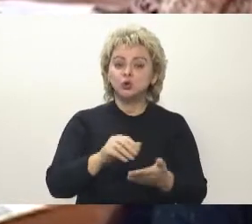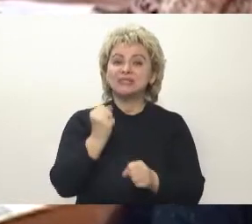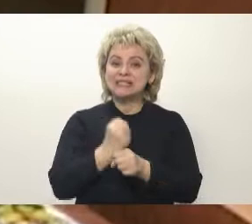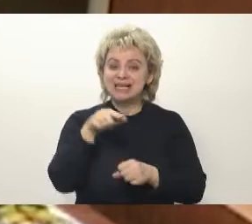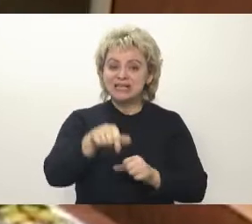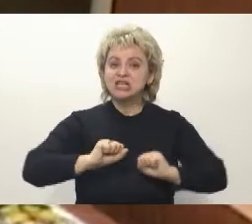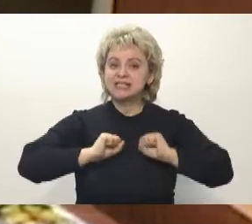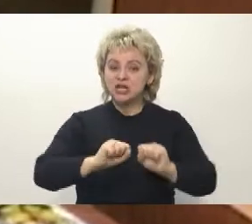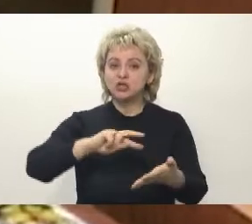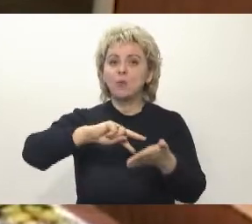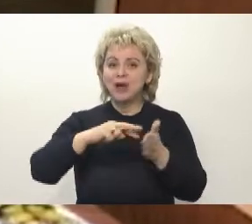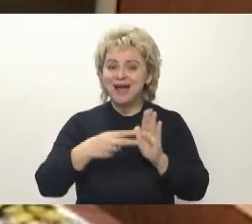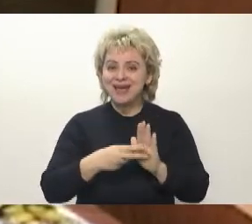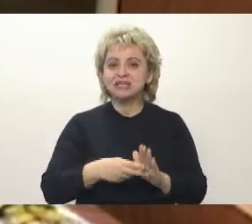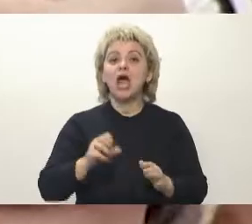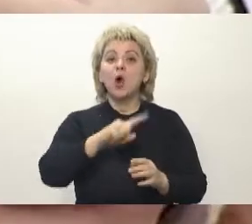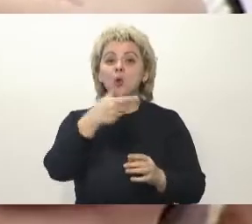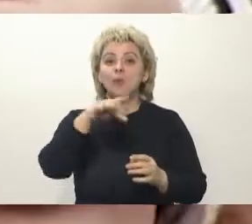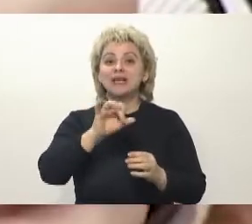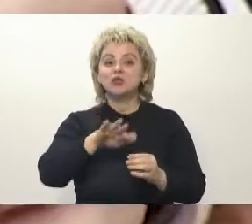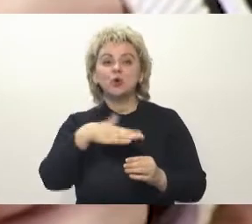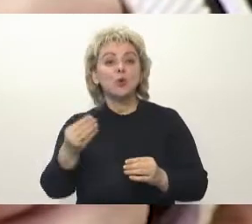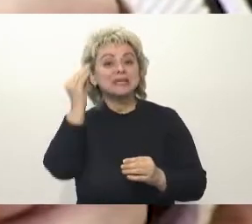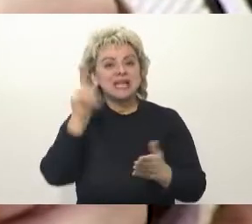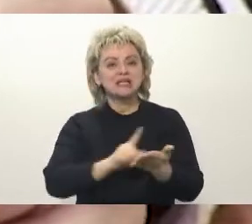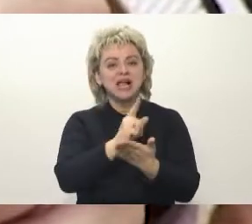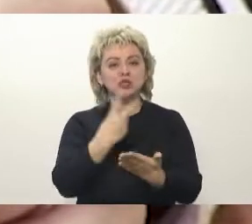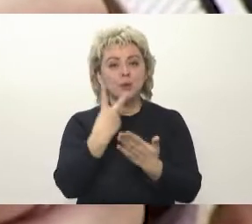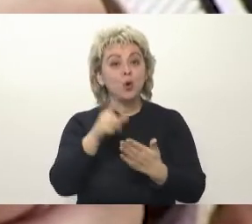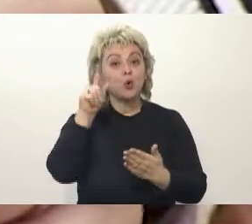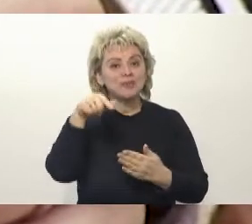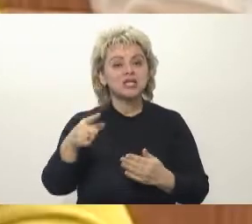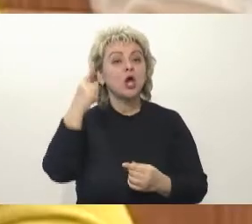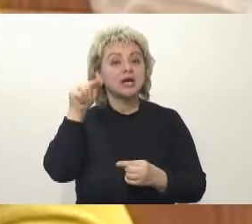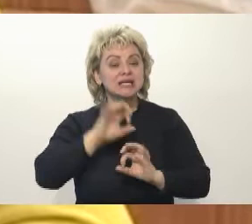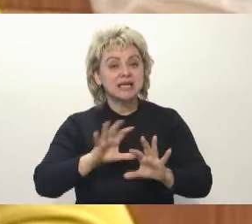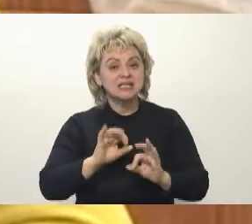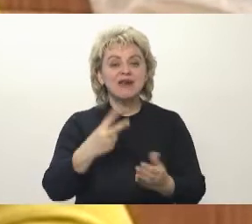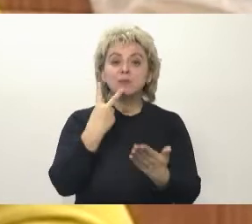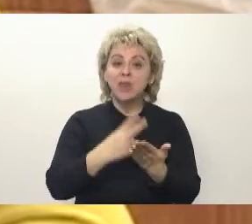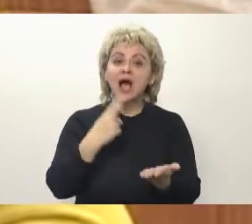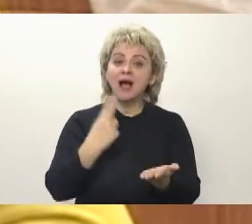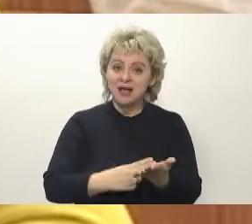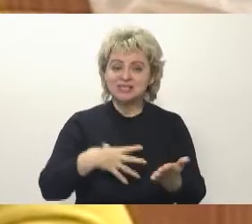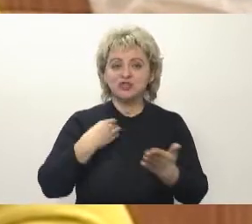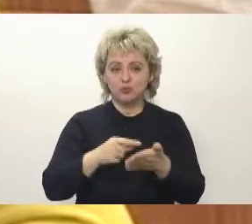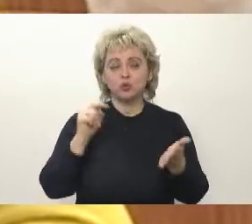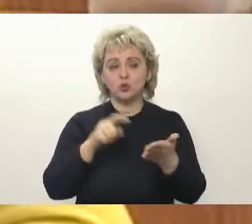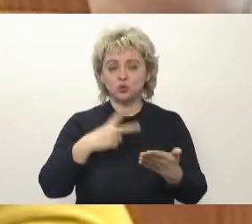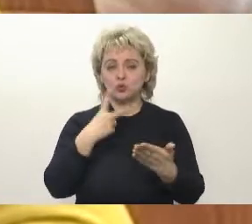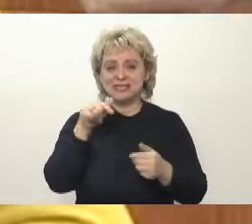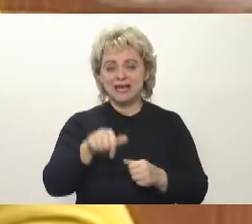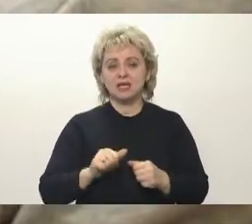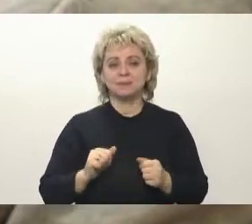разработкой и защитой проектов. А гуманитарии, кроме знаний, должны показать умение рассуждать, аргументировать и доказывать свою